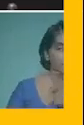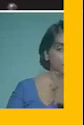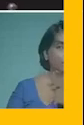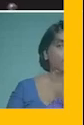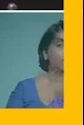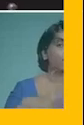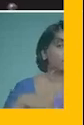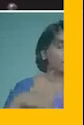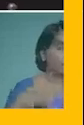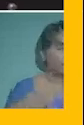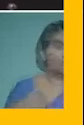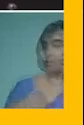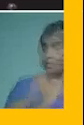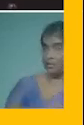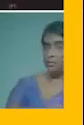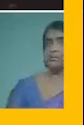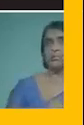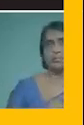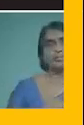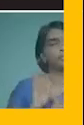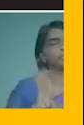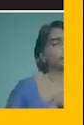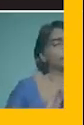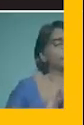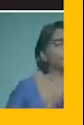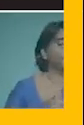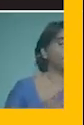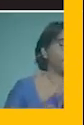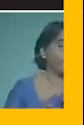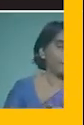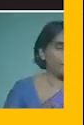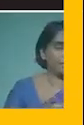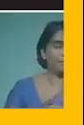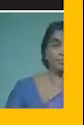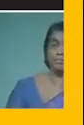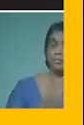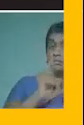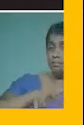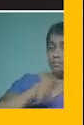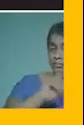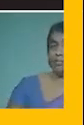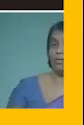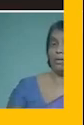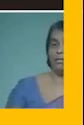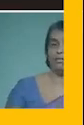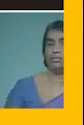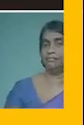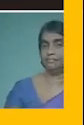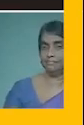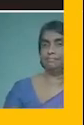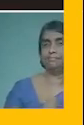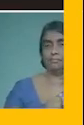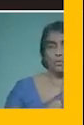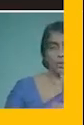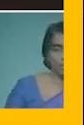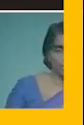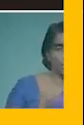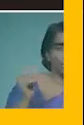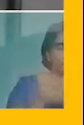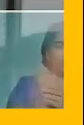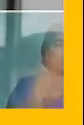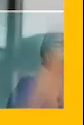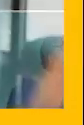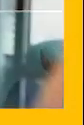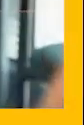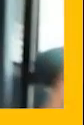එයි කියලා හුඟ දෙනෙක් හිතන්නේ නැහැ. ඒ උනත් දෙමළ ජාතික සංධානයේ පොන්නම්බල මන්ත්‍රීවරයා බුද්ධ ශාසන වැය ශීර්ෂය ගැන බෙදීමක්